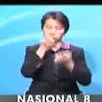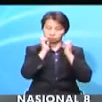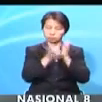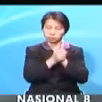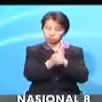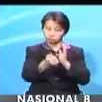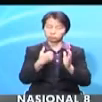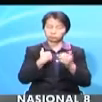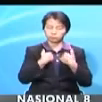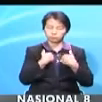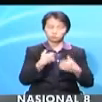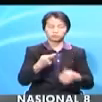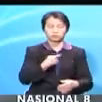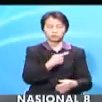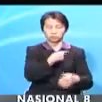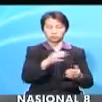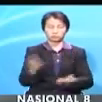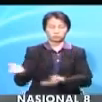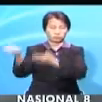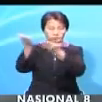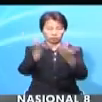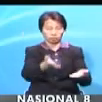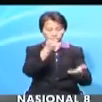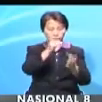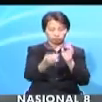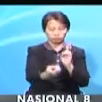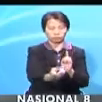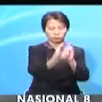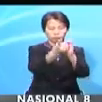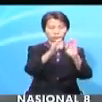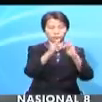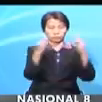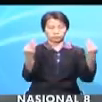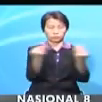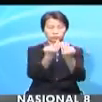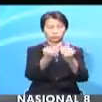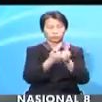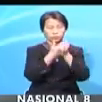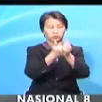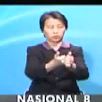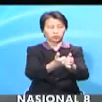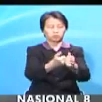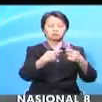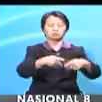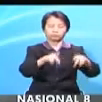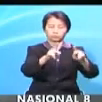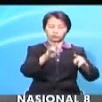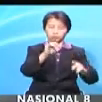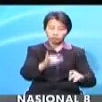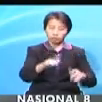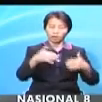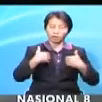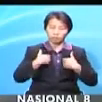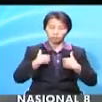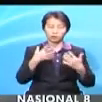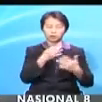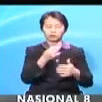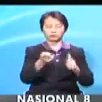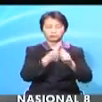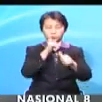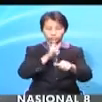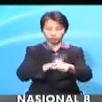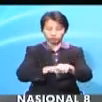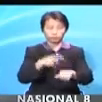konseling kami telah bawa turun untuk bertemu dengan keluarga mangse mengikut ruang dan peluang yang ada dan pada kali yang pertama